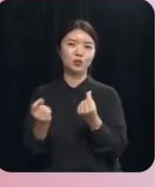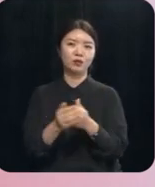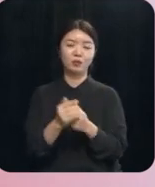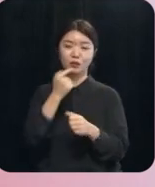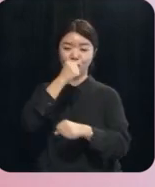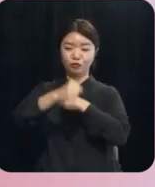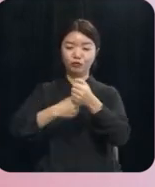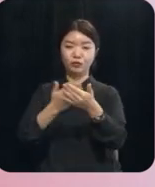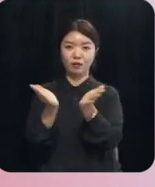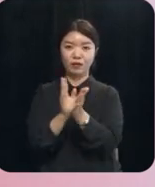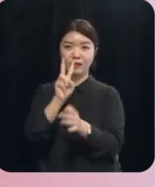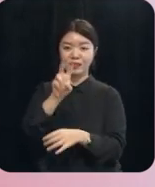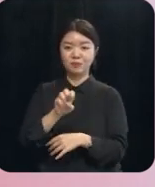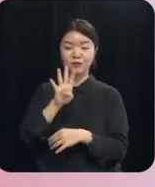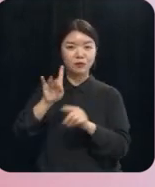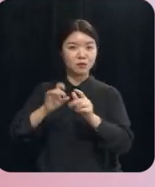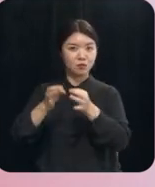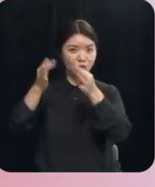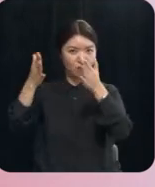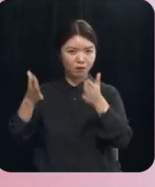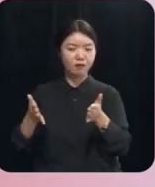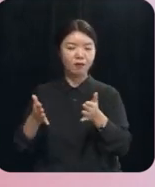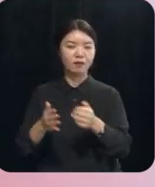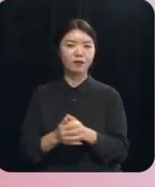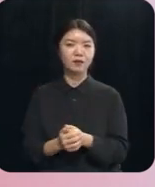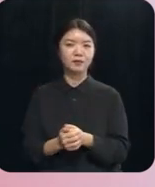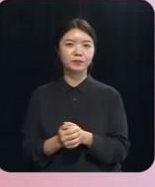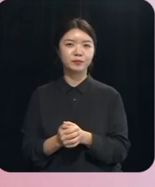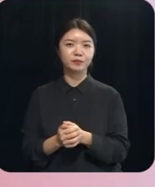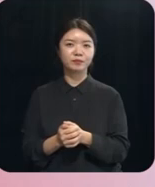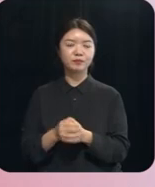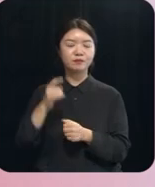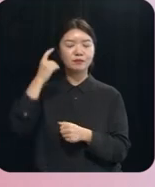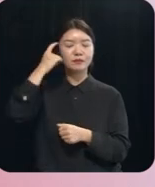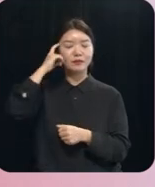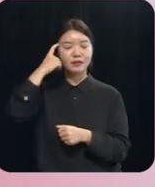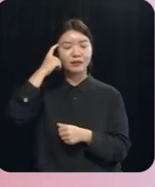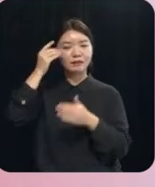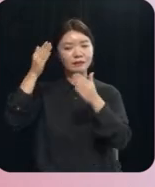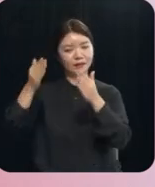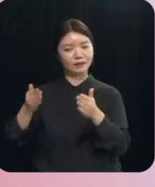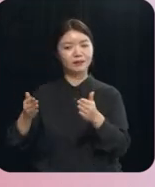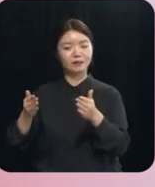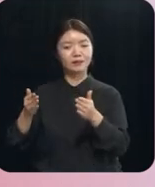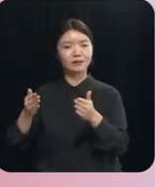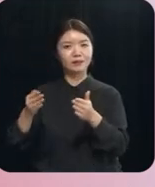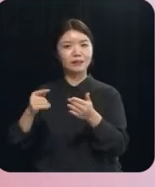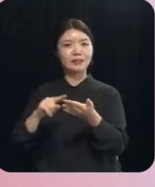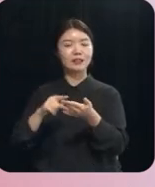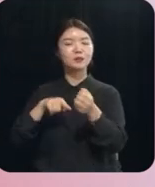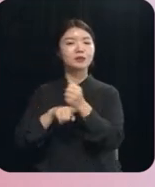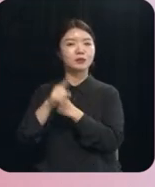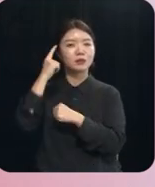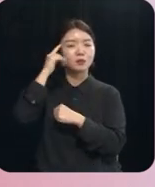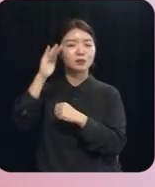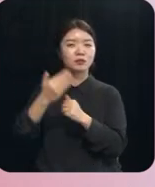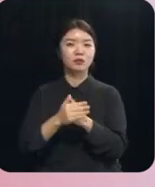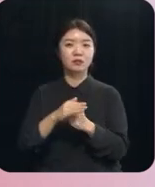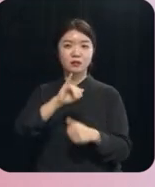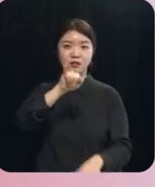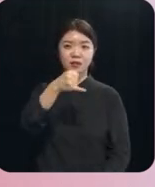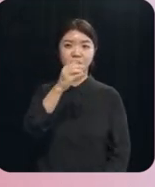지난 24년의 집권 기간과 이제 인식을 같이 기간을 같이 합니다. 저는